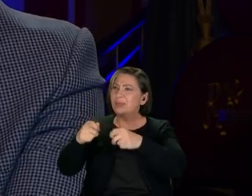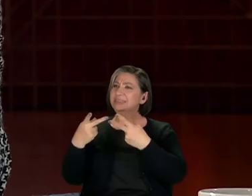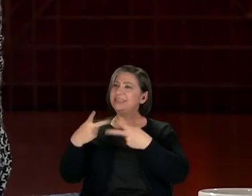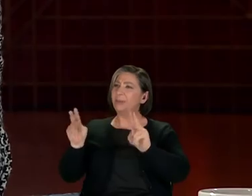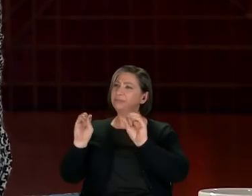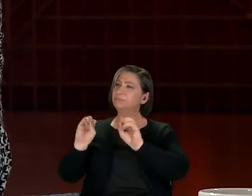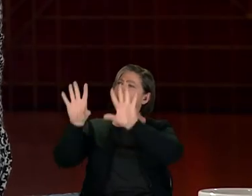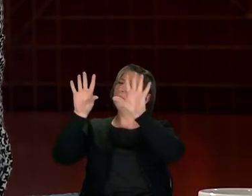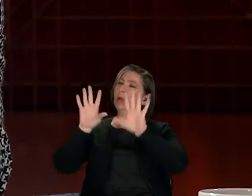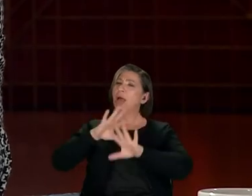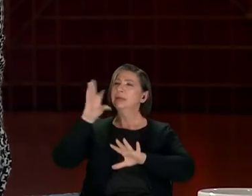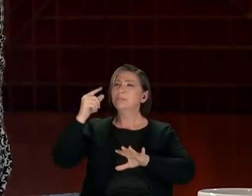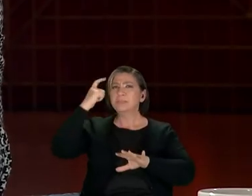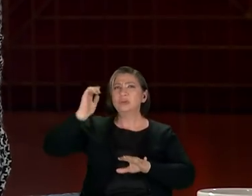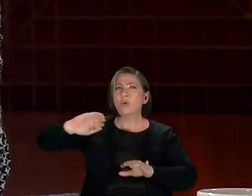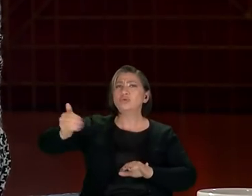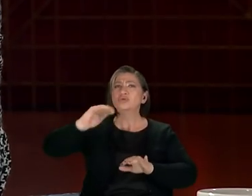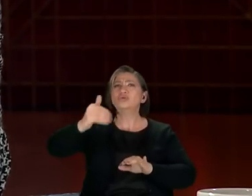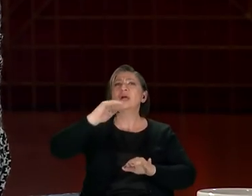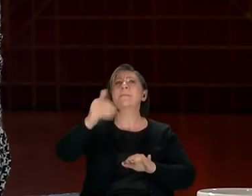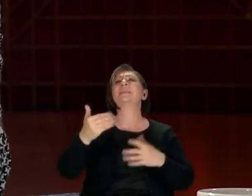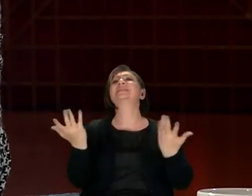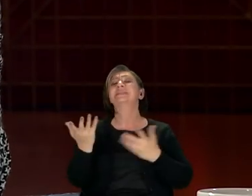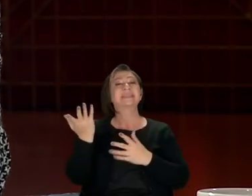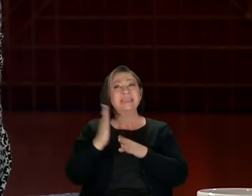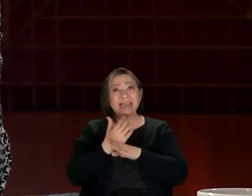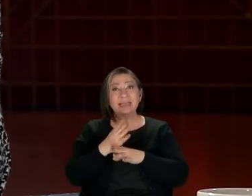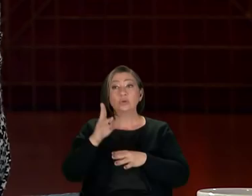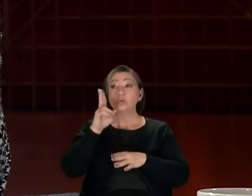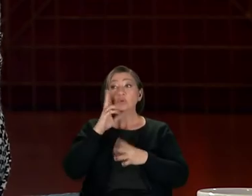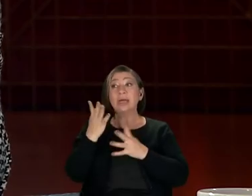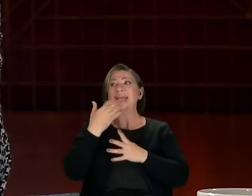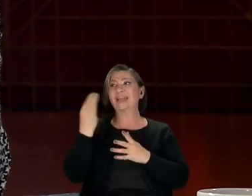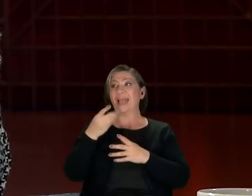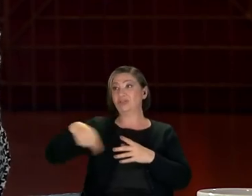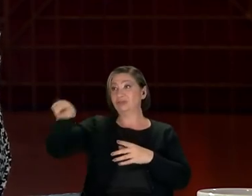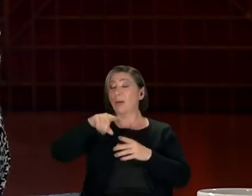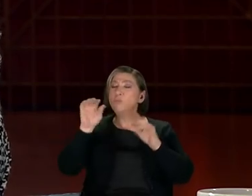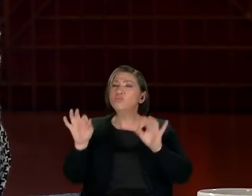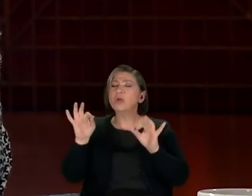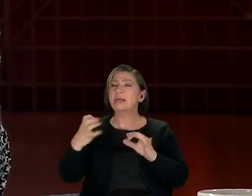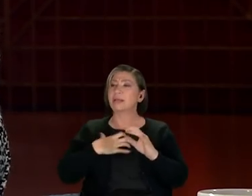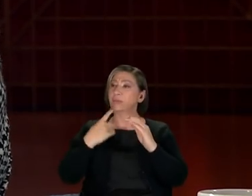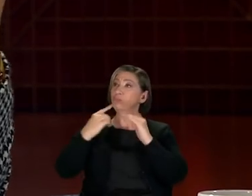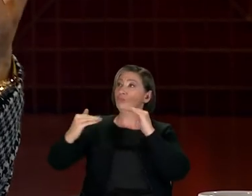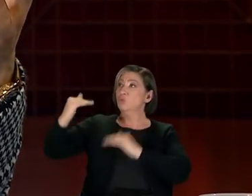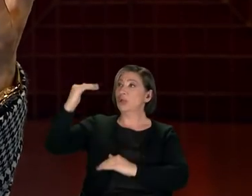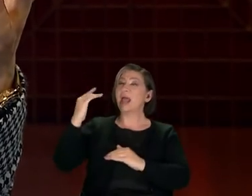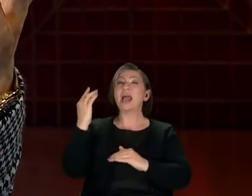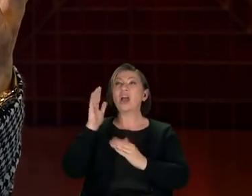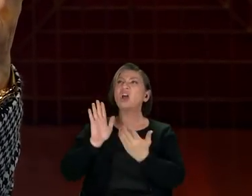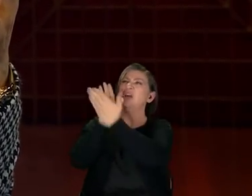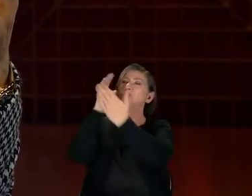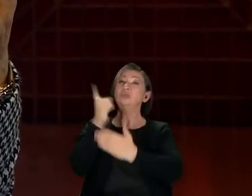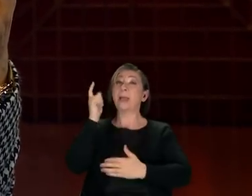serbest bırakıp herkesin başına okşayamazsın. Çünkü sonuçta gençler mutlaka kendilerinden büyüklere karşı bir şey